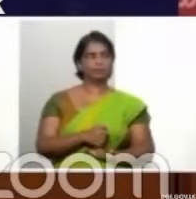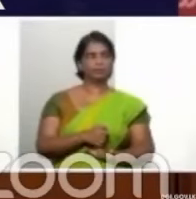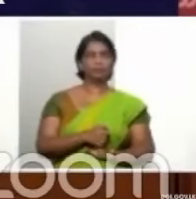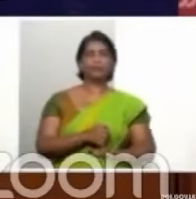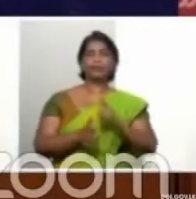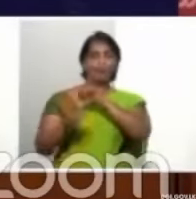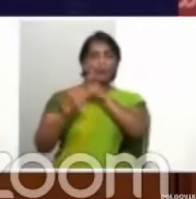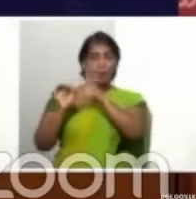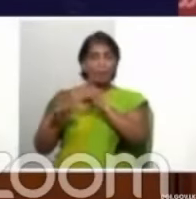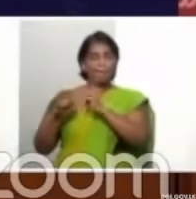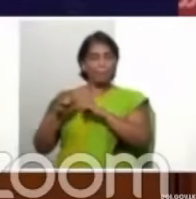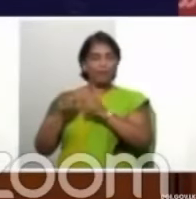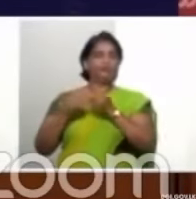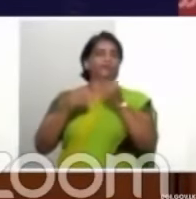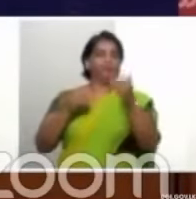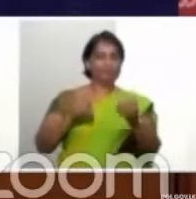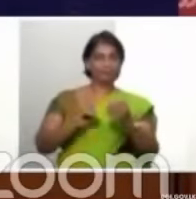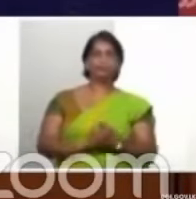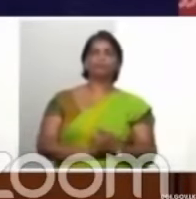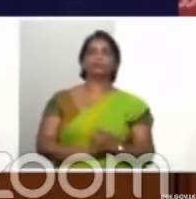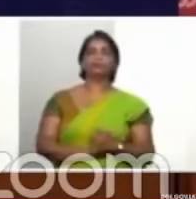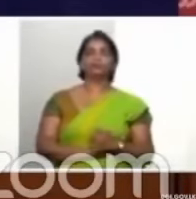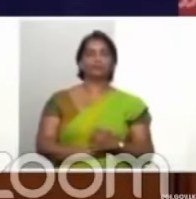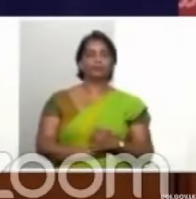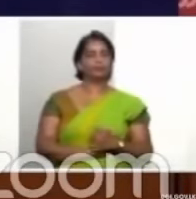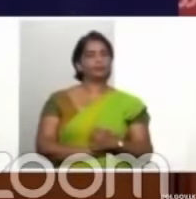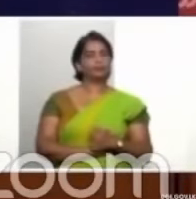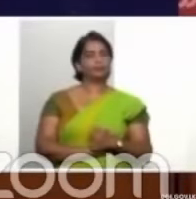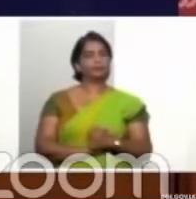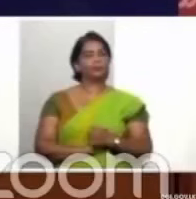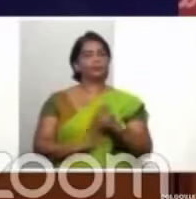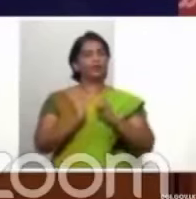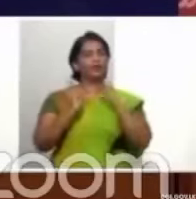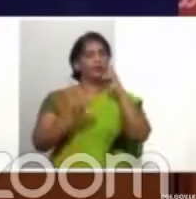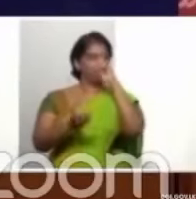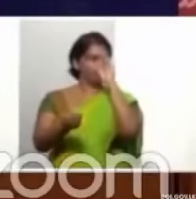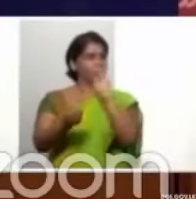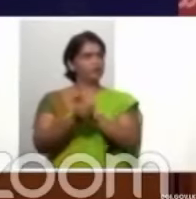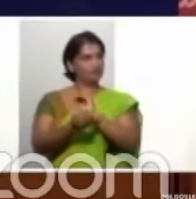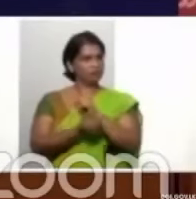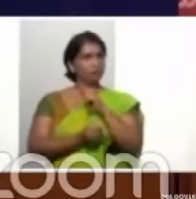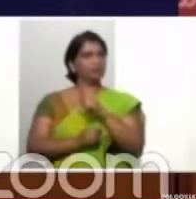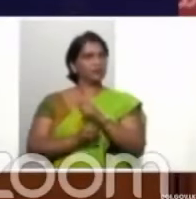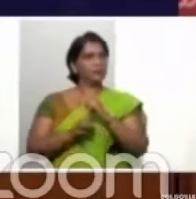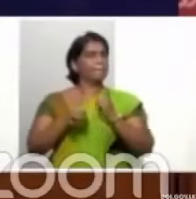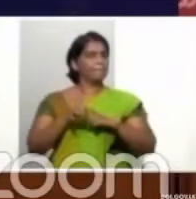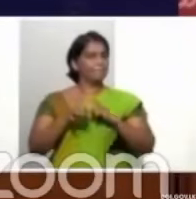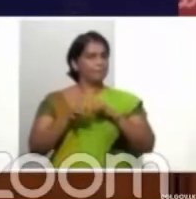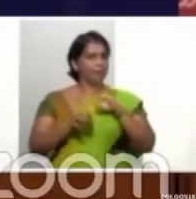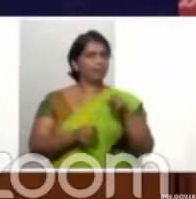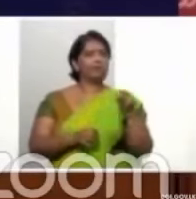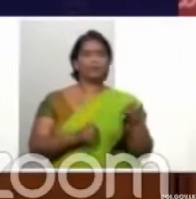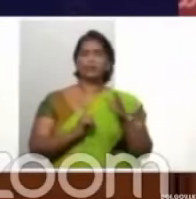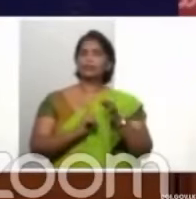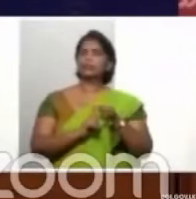නායන යොමු කරපු ප්‍රශ්නෙම දිගුවක් අහන්න ඇමතුමා, මේ ජාතික ආරක්ෂාව සම්බන්ධ